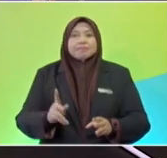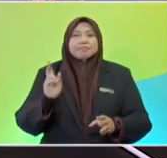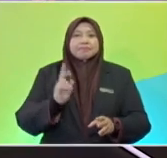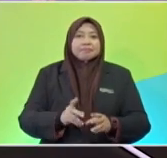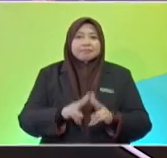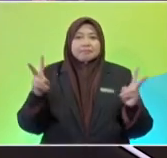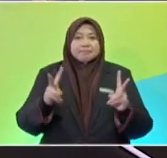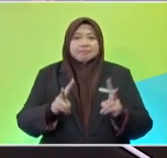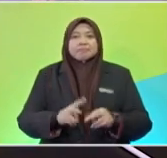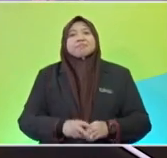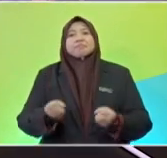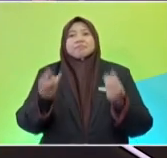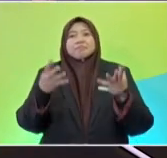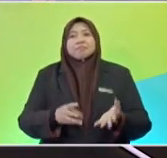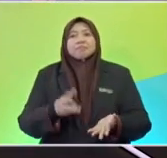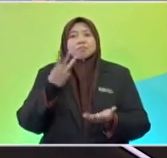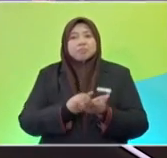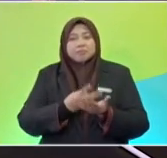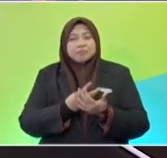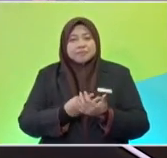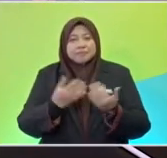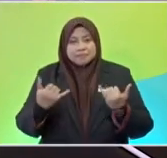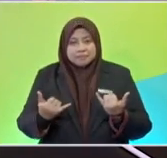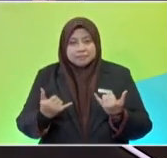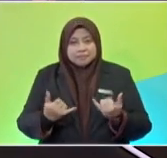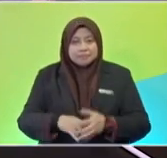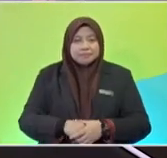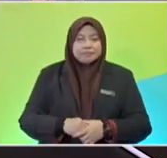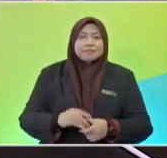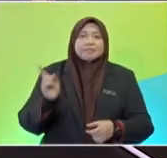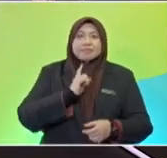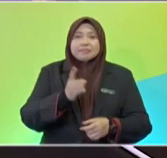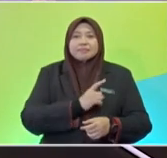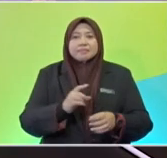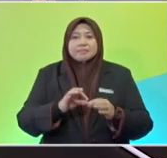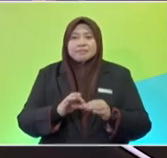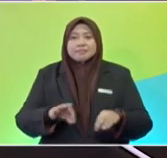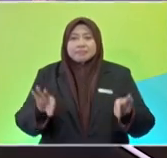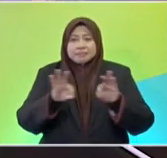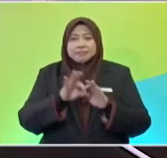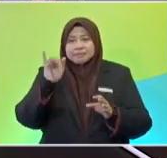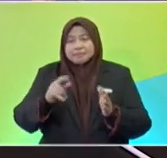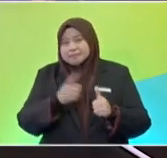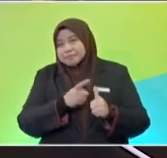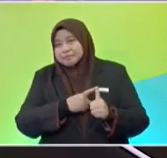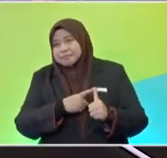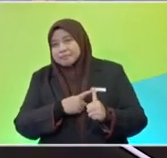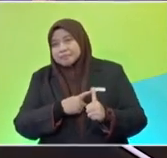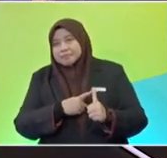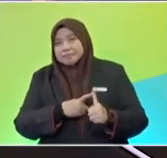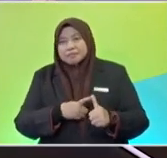ini supaya kita aja banyak nih lima empat lima lima ada sebagainya kita lihat petikan yang pertama terlebih dahulu ya oke